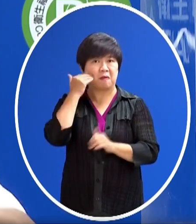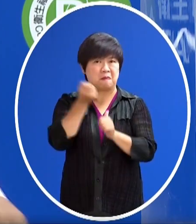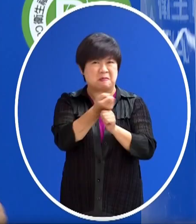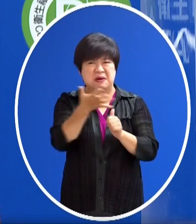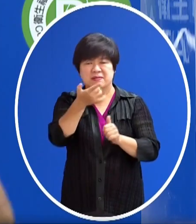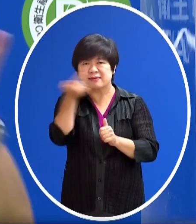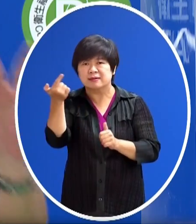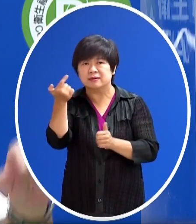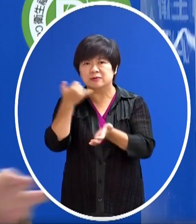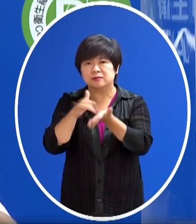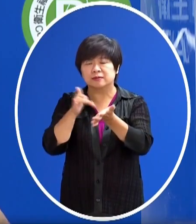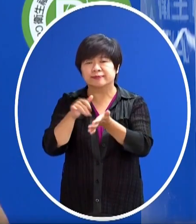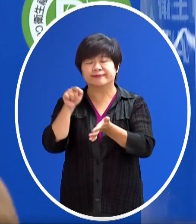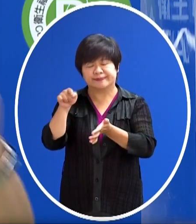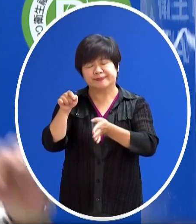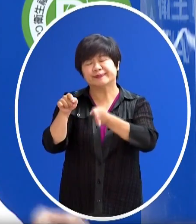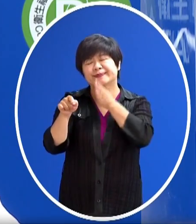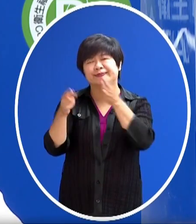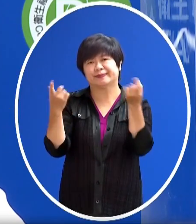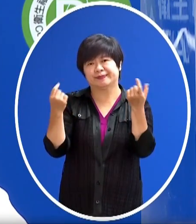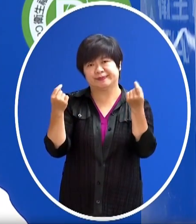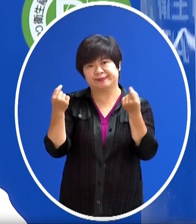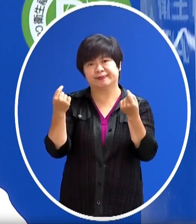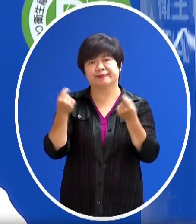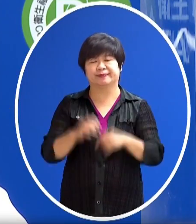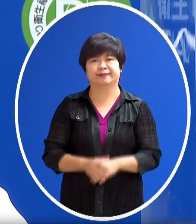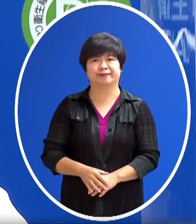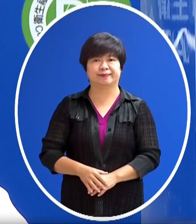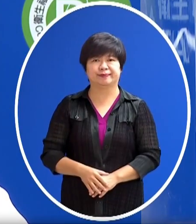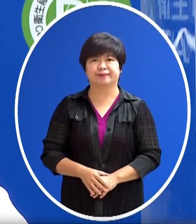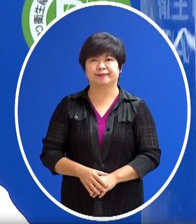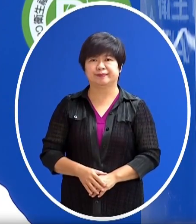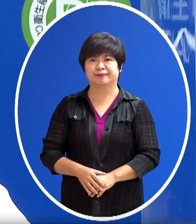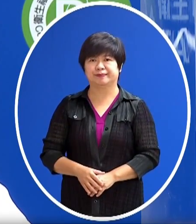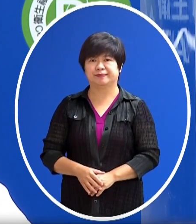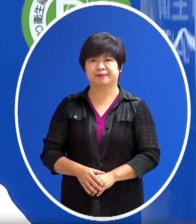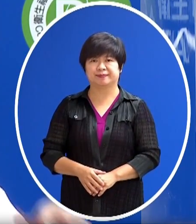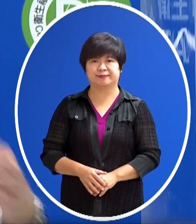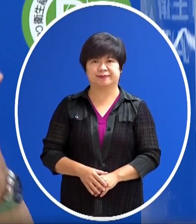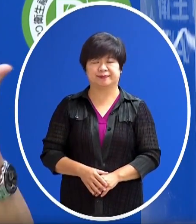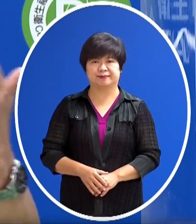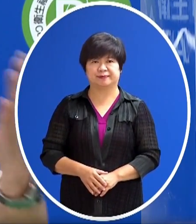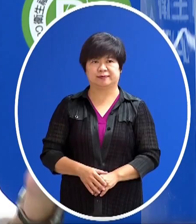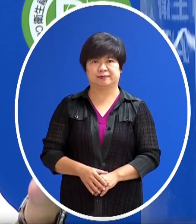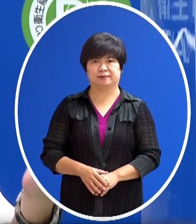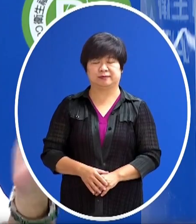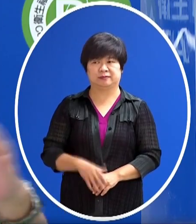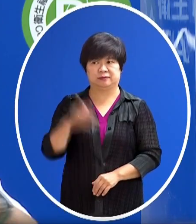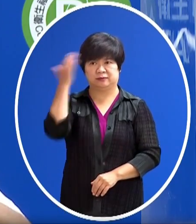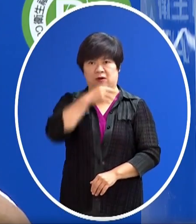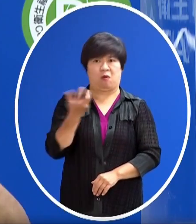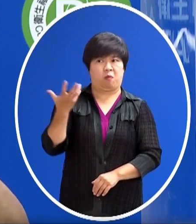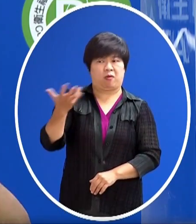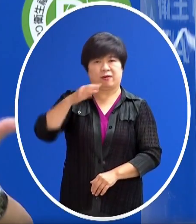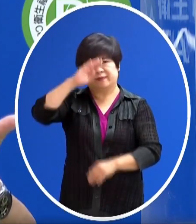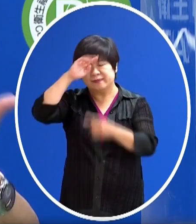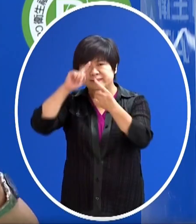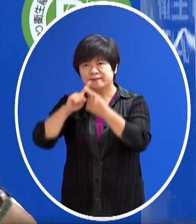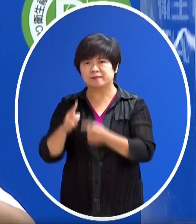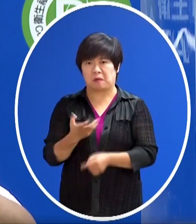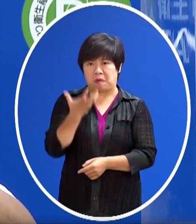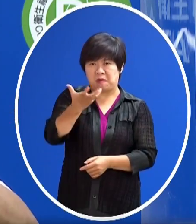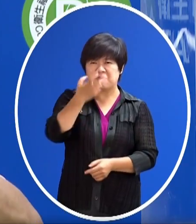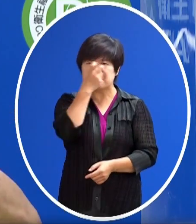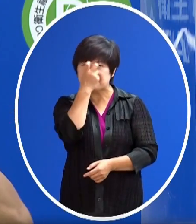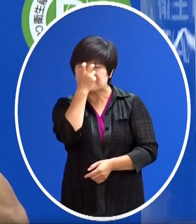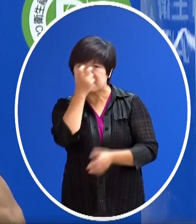国家都是走这样的一个模式再造。 大量发生病人，大量的筛检，